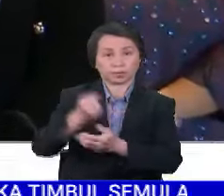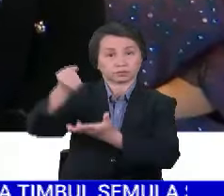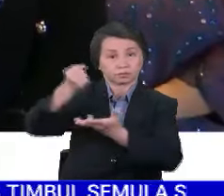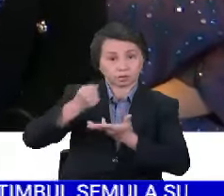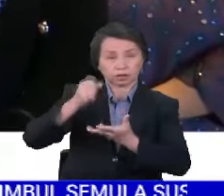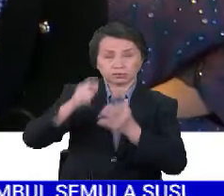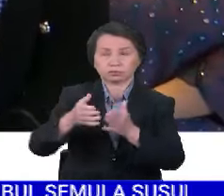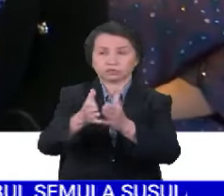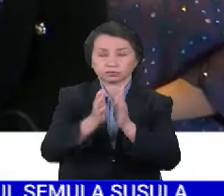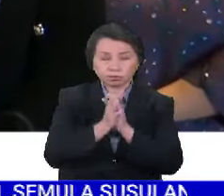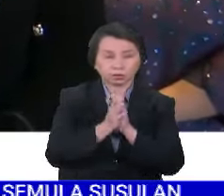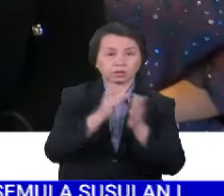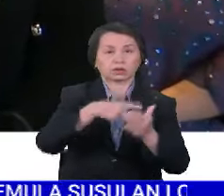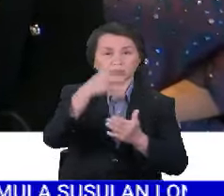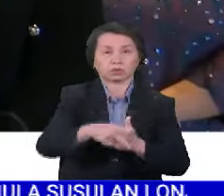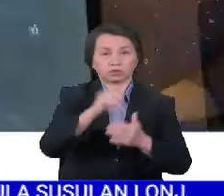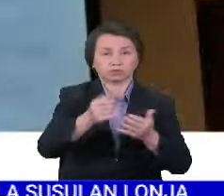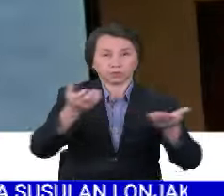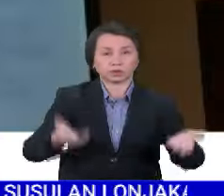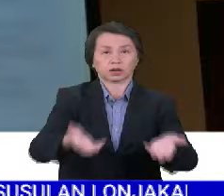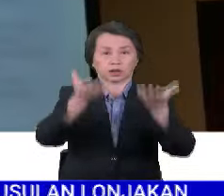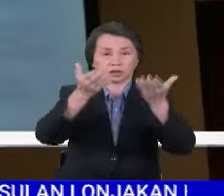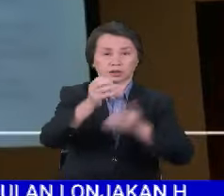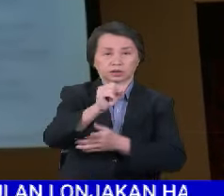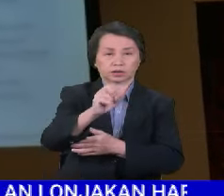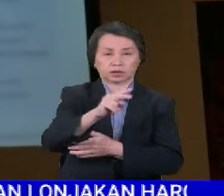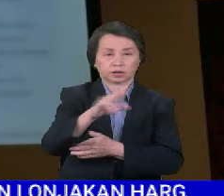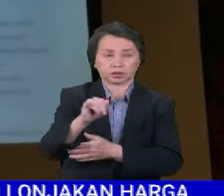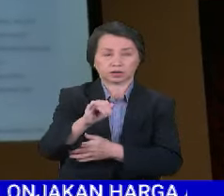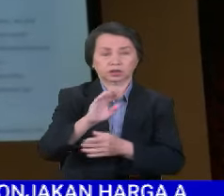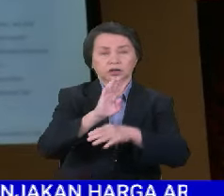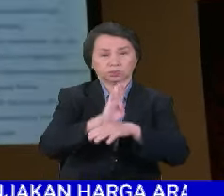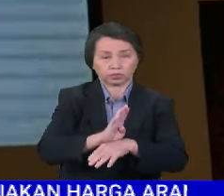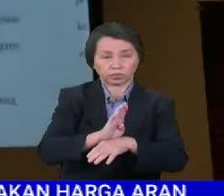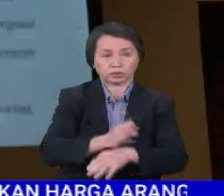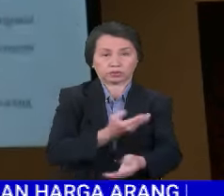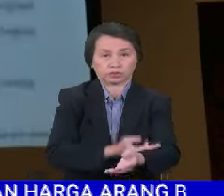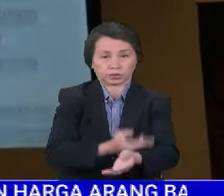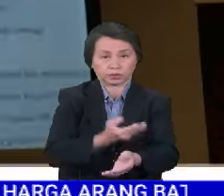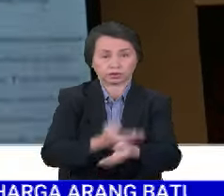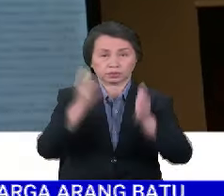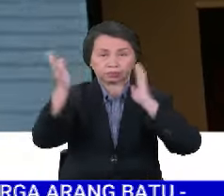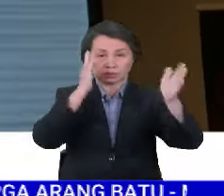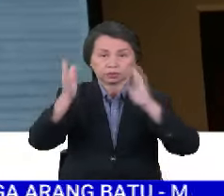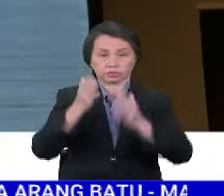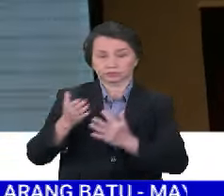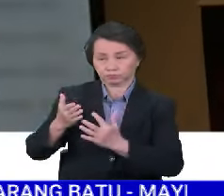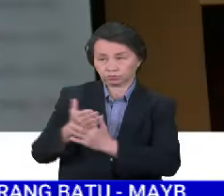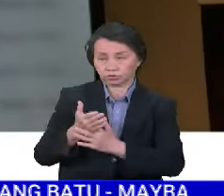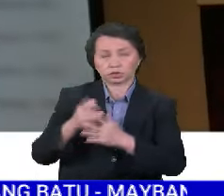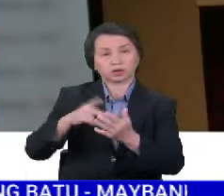perlu memohon program-program yang boleh mengangkat seni budaya nama desa di please melalui